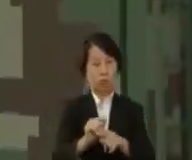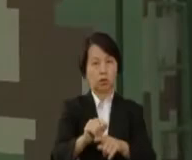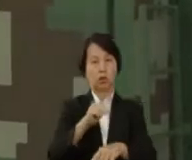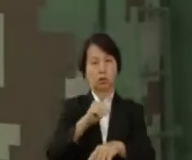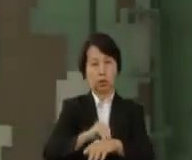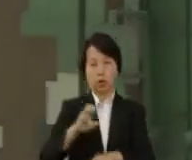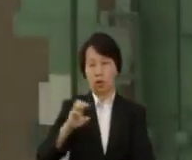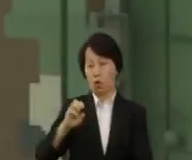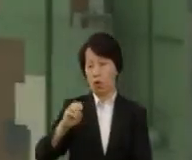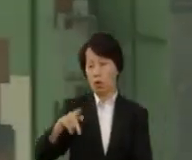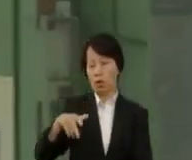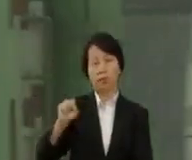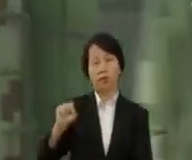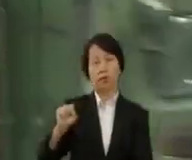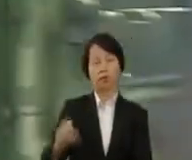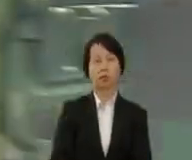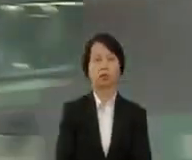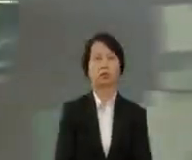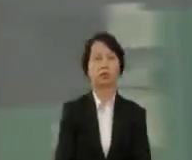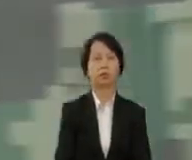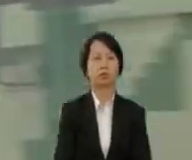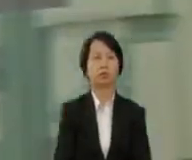operasi.